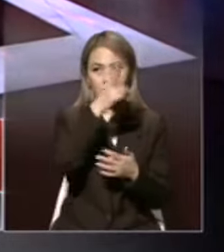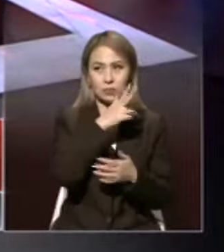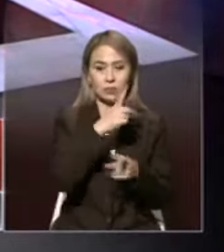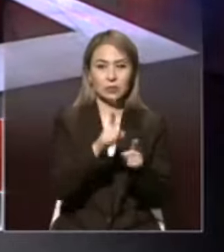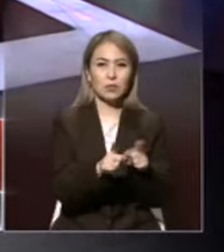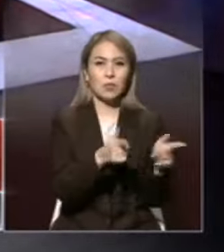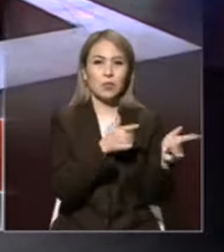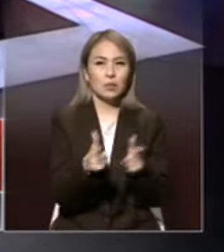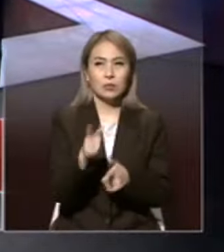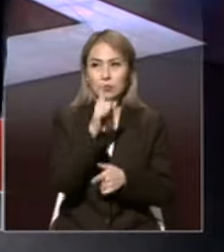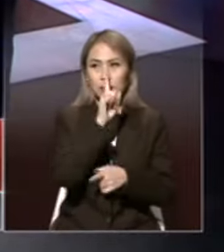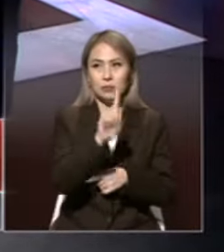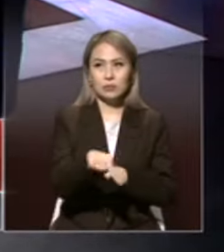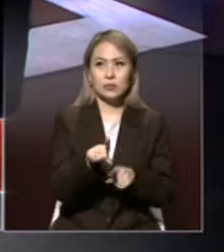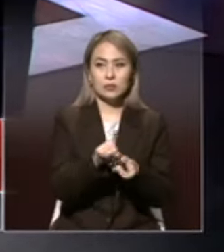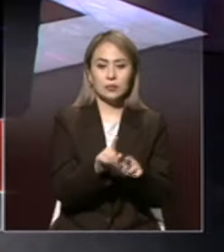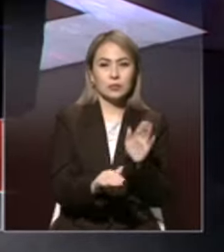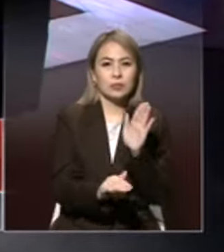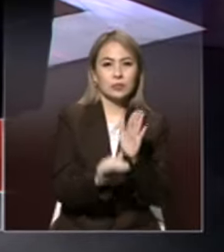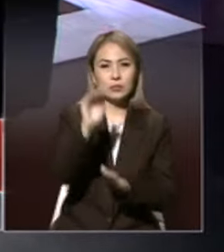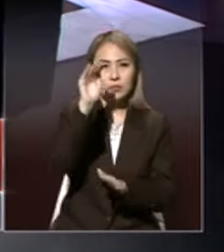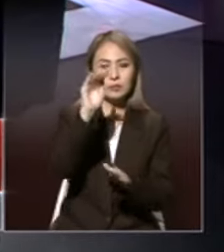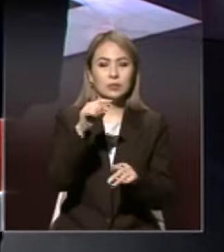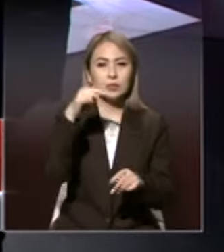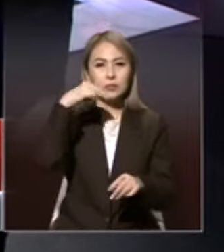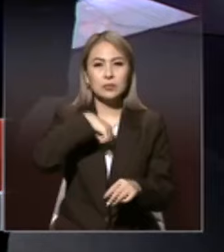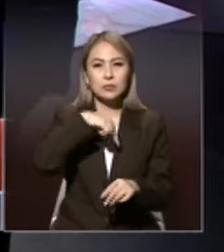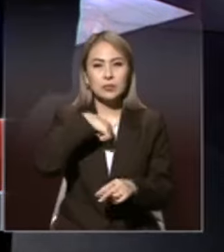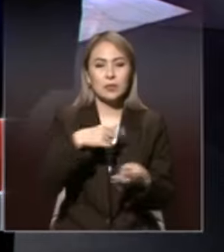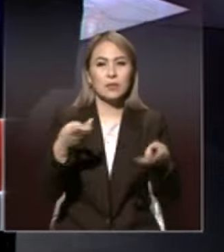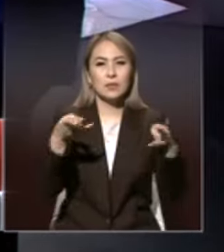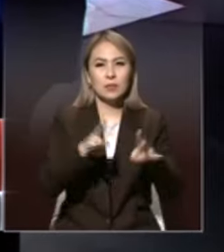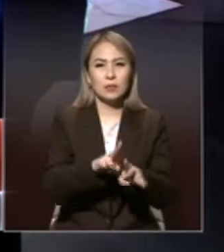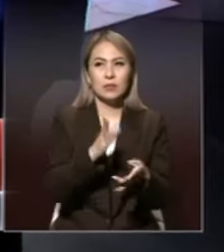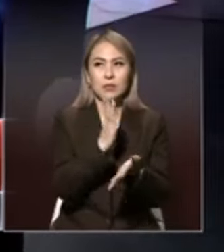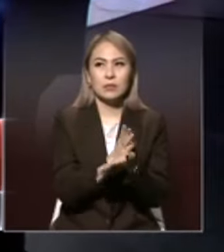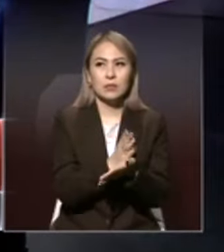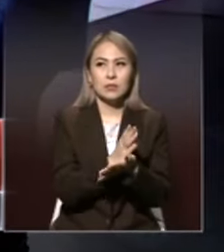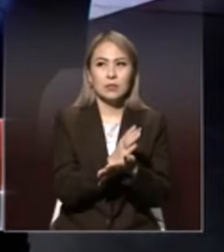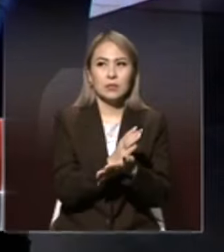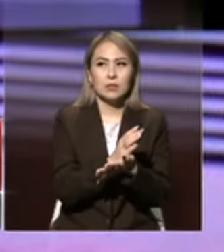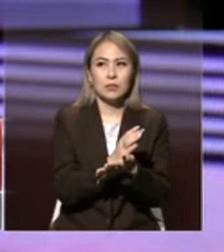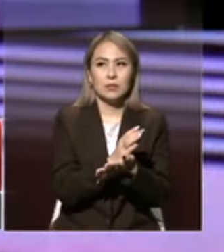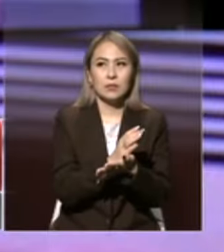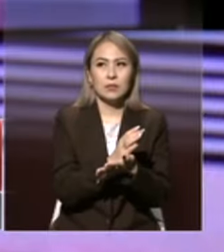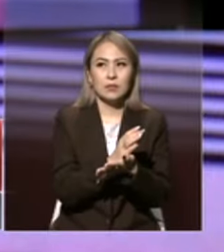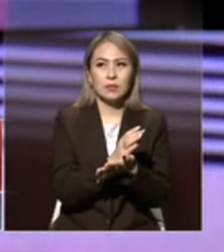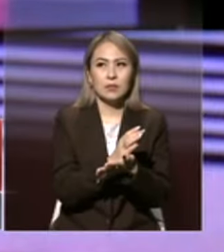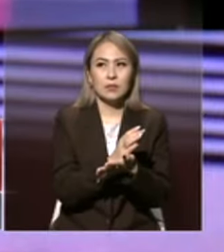салатын нәрсе емес. Ол кішкентай кезден пайда болатын дағдылар деп айтып жатырмын. Кішкентай кезден